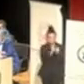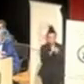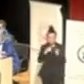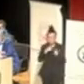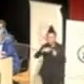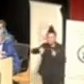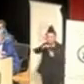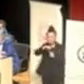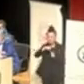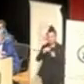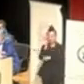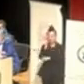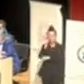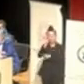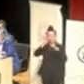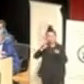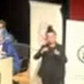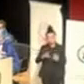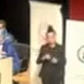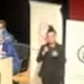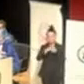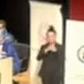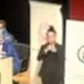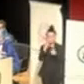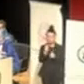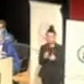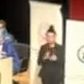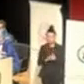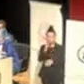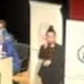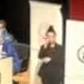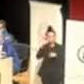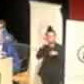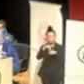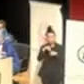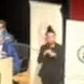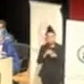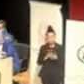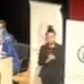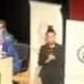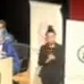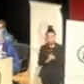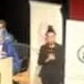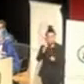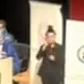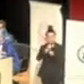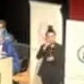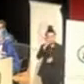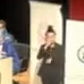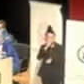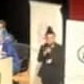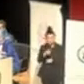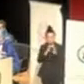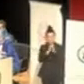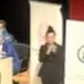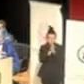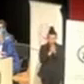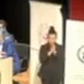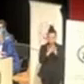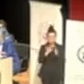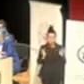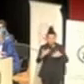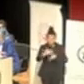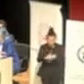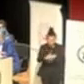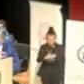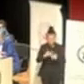sunumlarımızı gerçekleştireceğiz. Birinci olarak sunumunu gerçekleştirmek için Genel Müdürlüğümüz Kitap Dışı Materyal